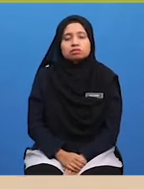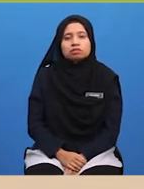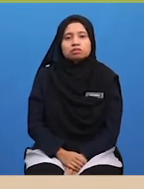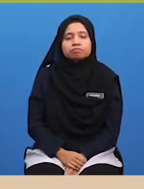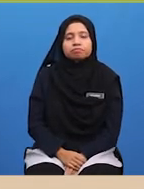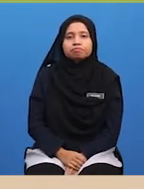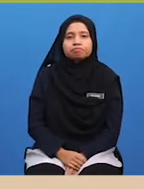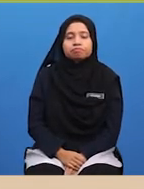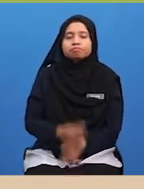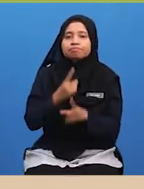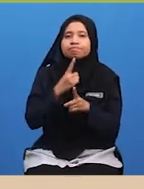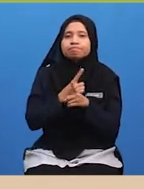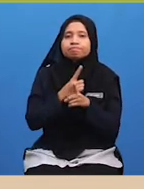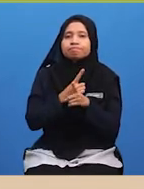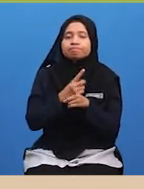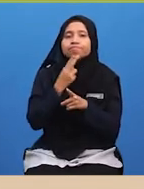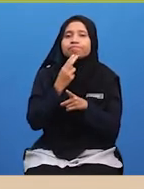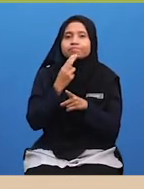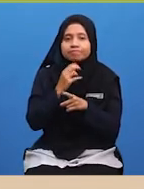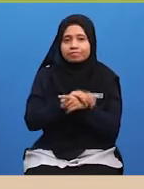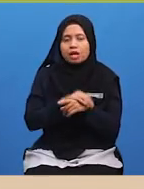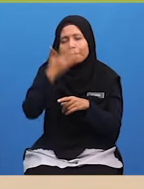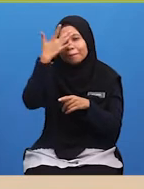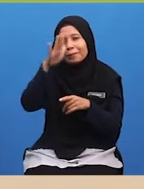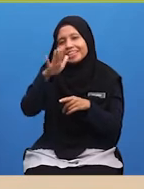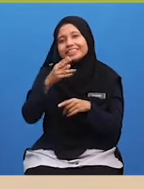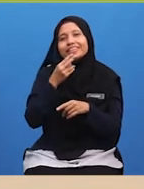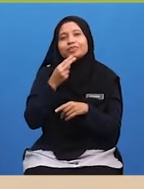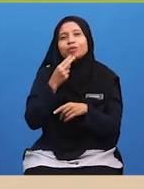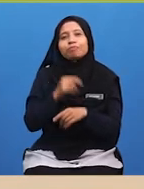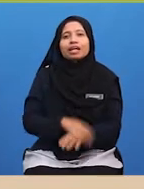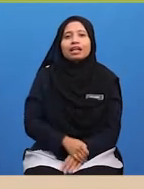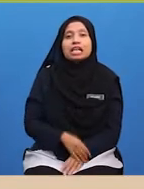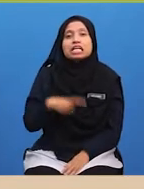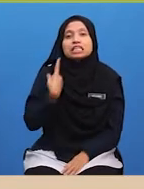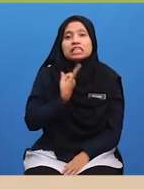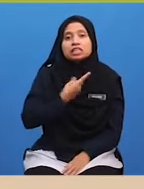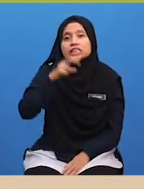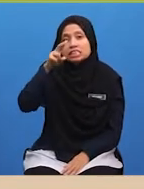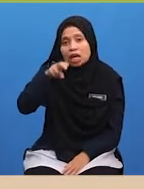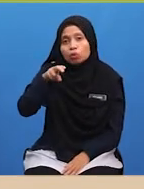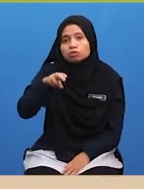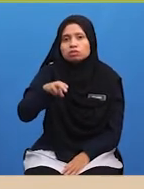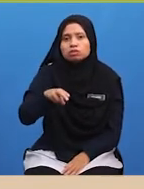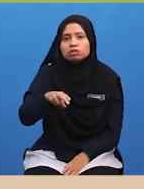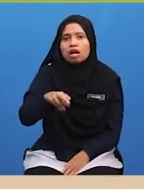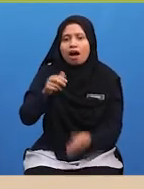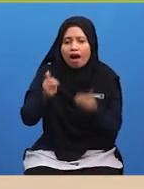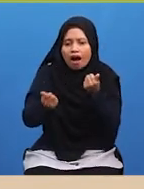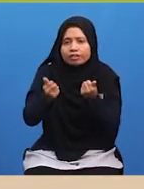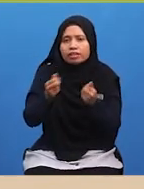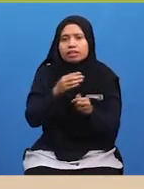Ya, betul tu si Comel. Pandai awak. Kita seharusnya bertindak adil